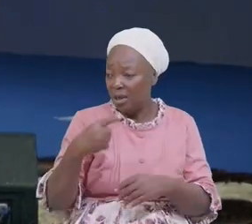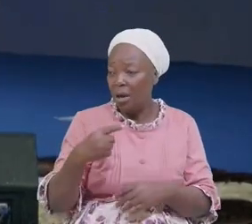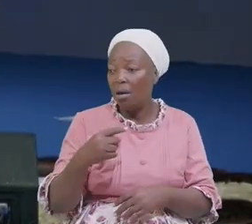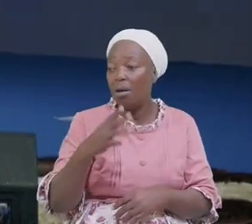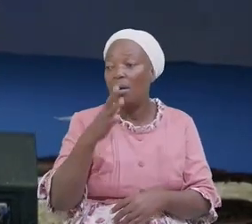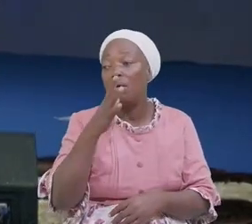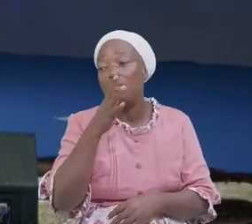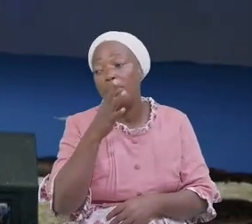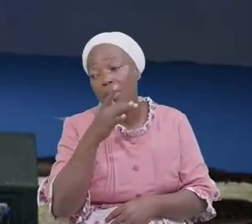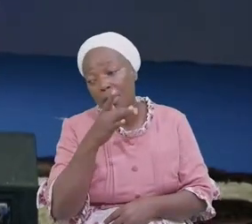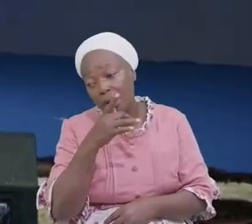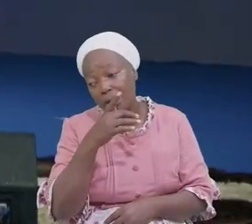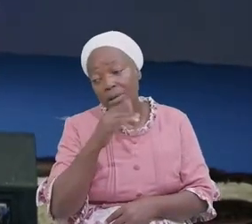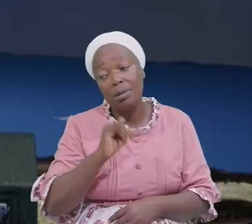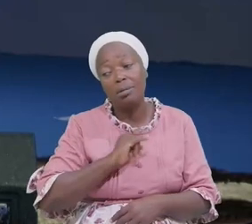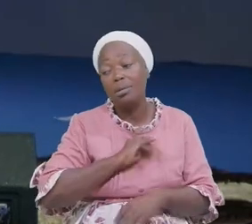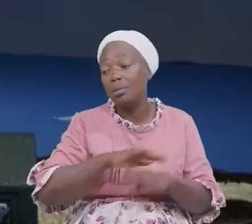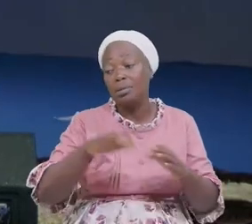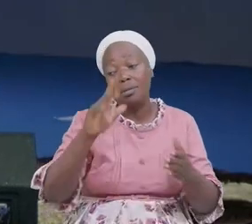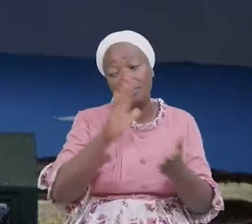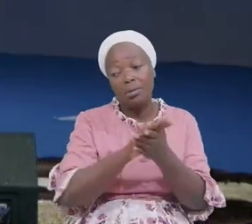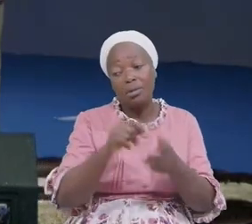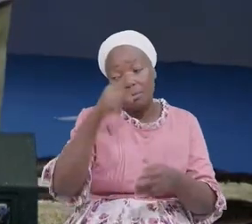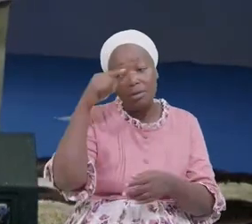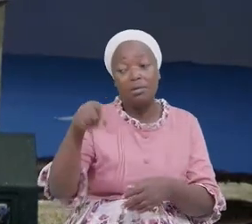ne dis pas, maman, je ne crois pas, tu es une menteuse.